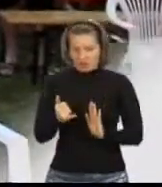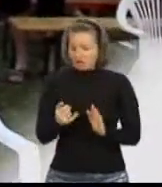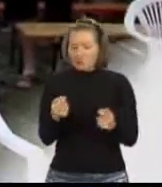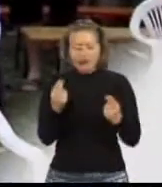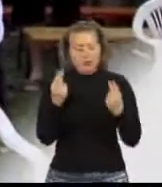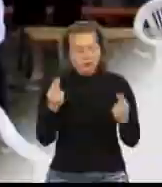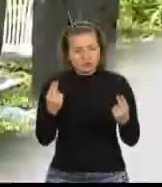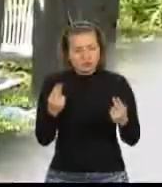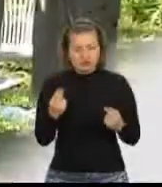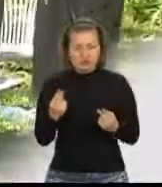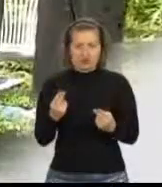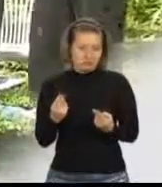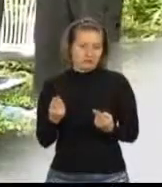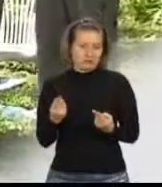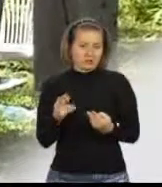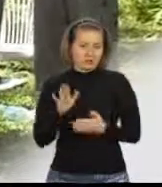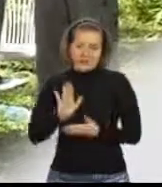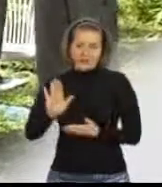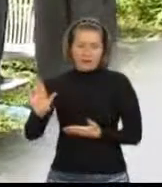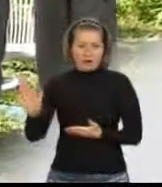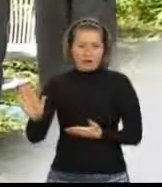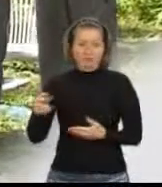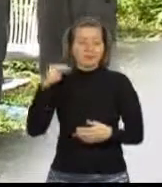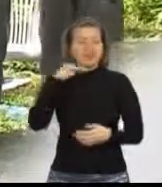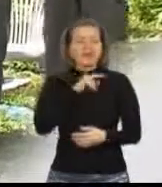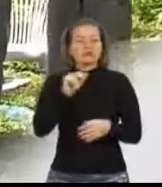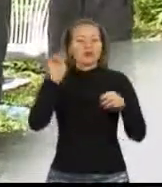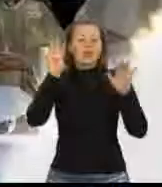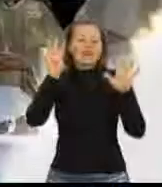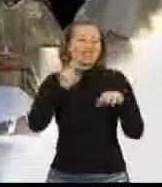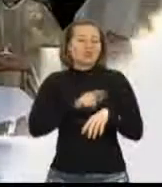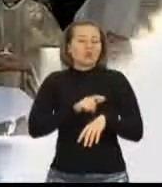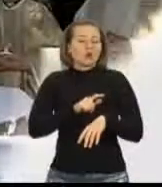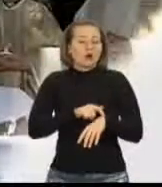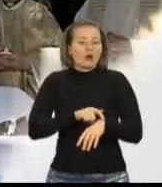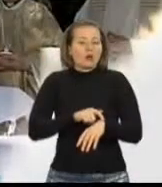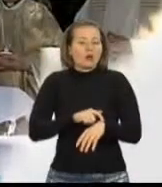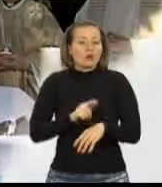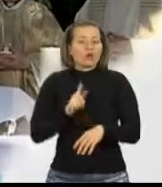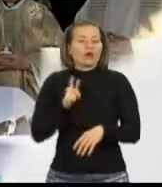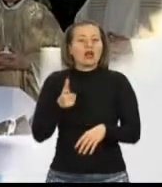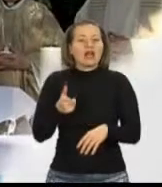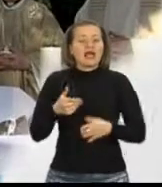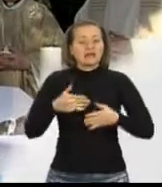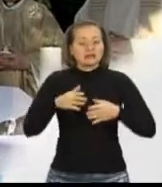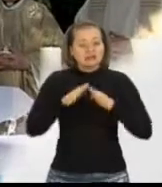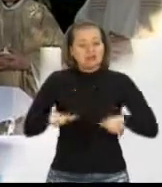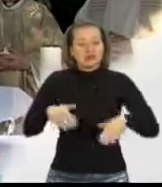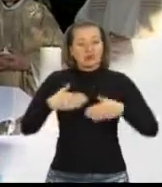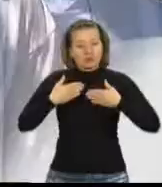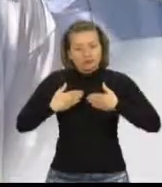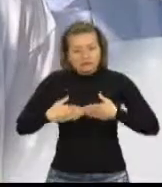Most hétfőn elvileg 9 órakor nyilván egy kis csúszással lesz a tábor nyitó